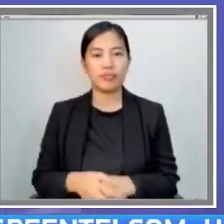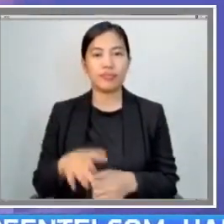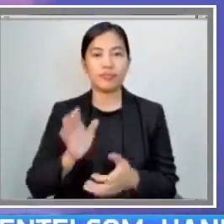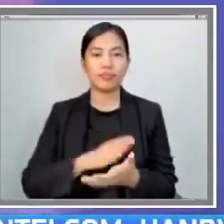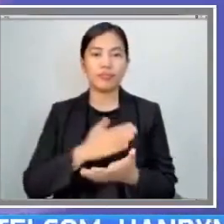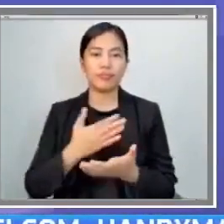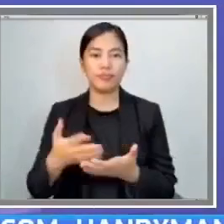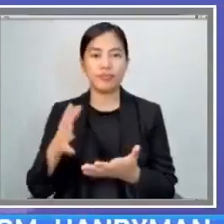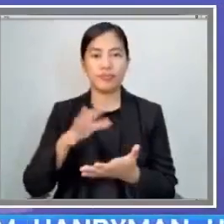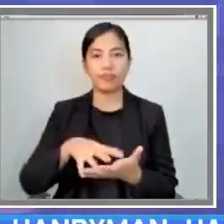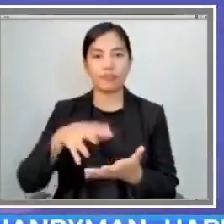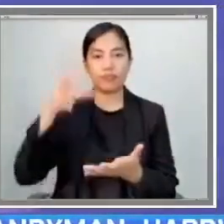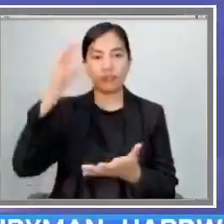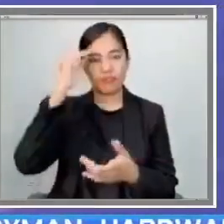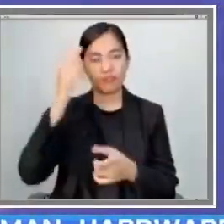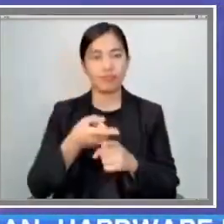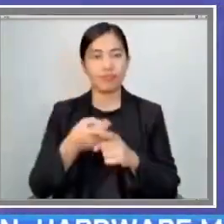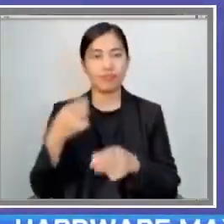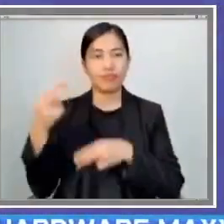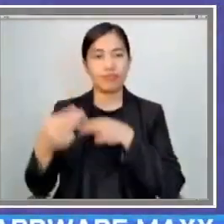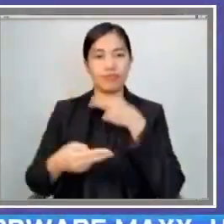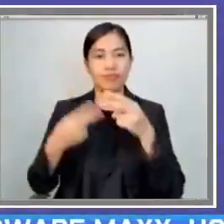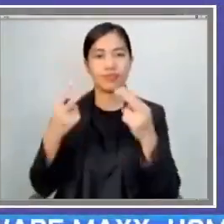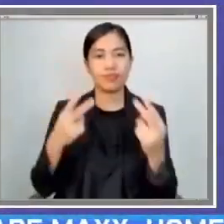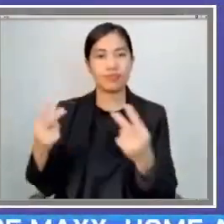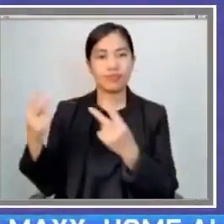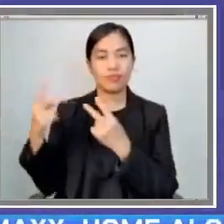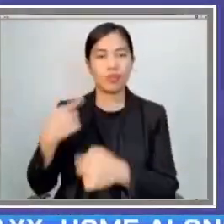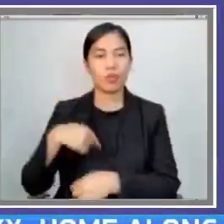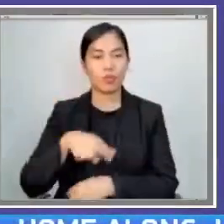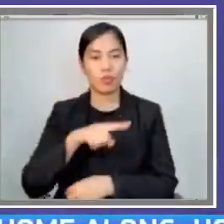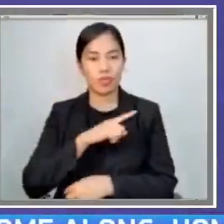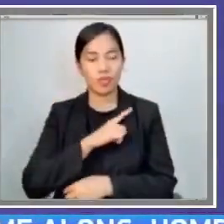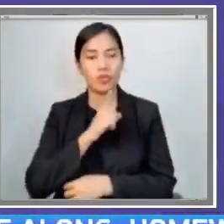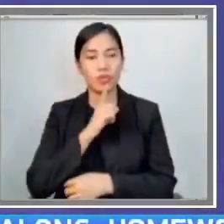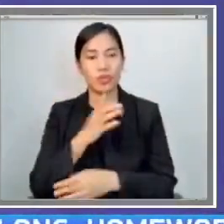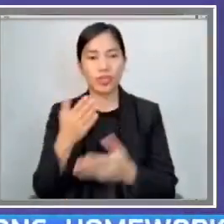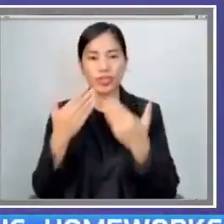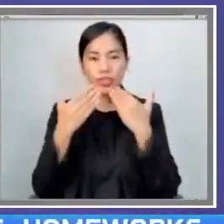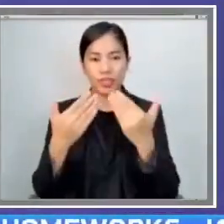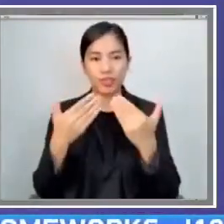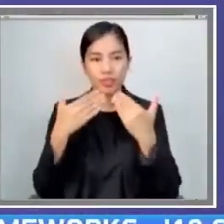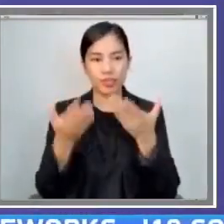Taus-puso po ang aming pasasalamat sa inyo, mga kapuso.